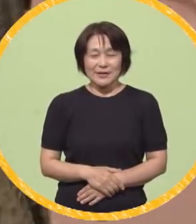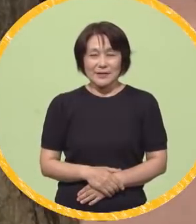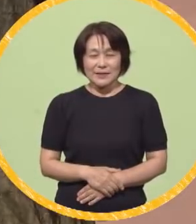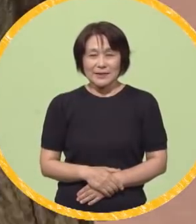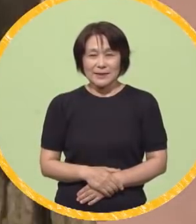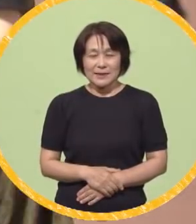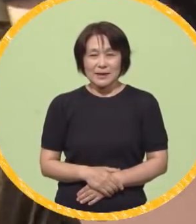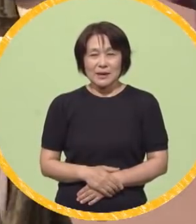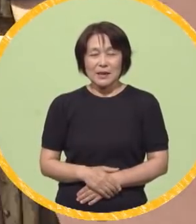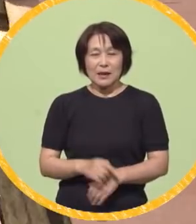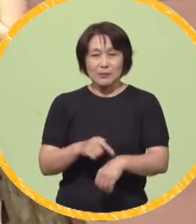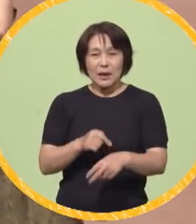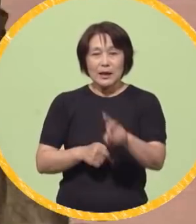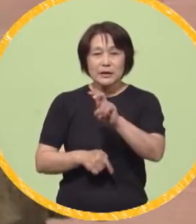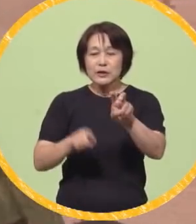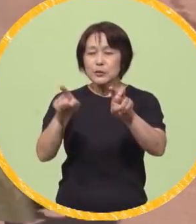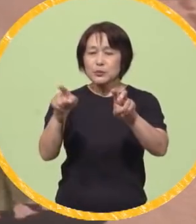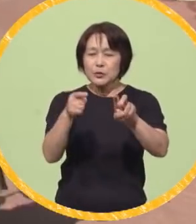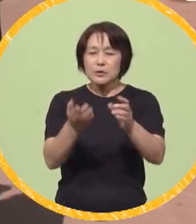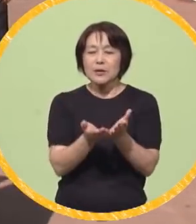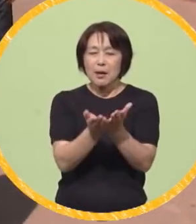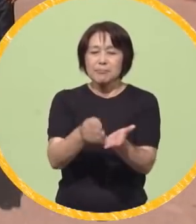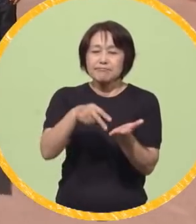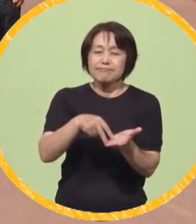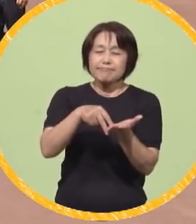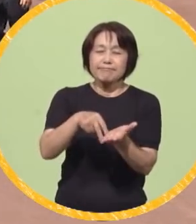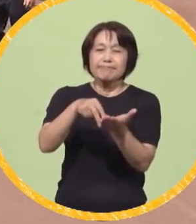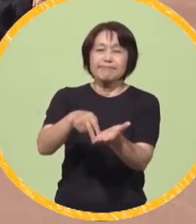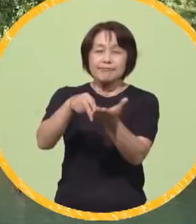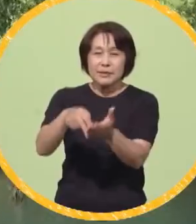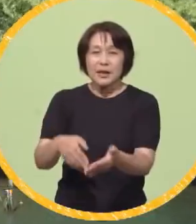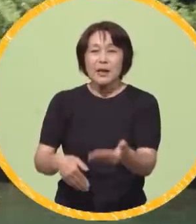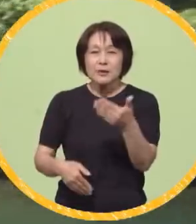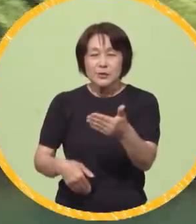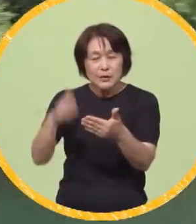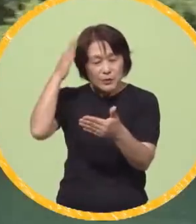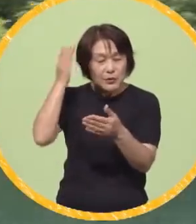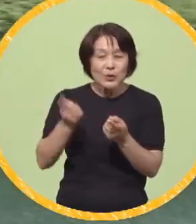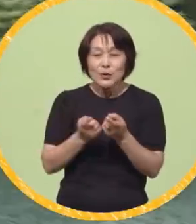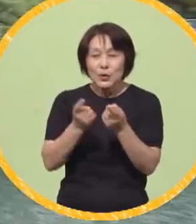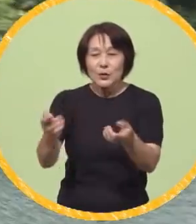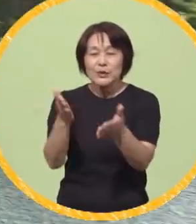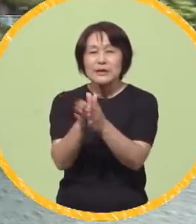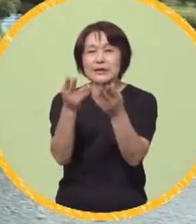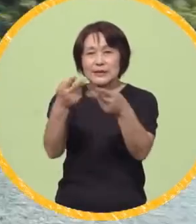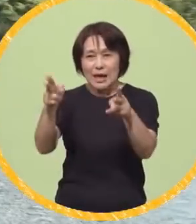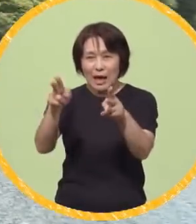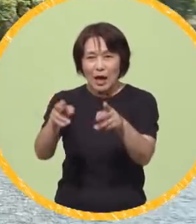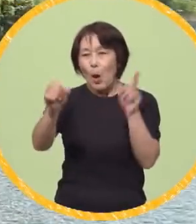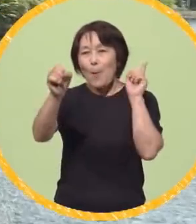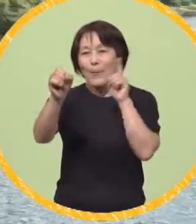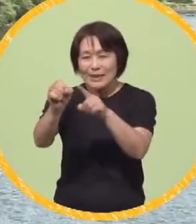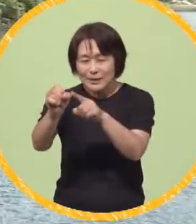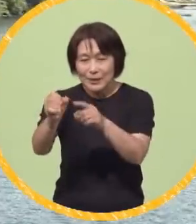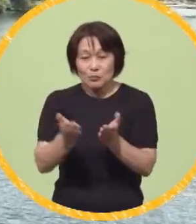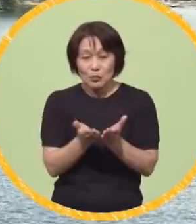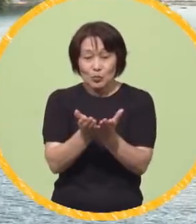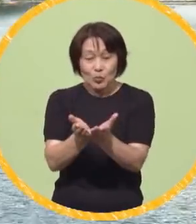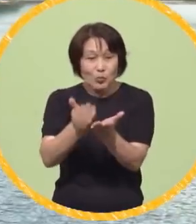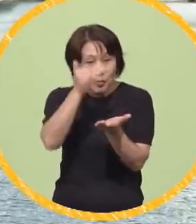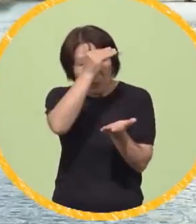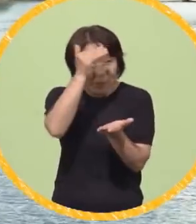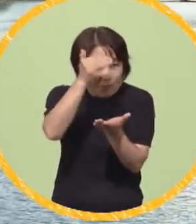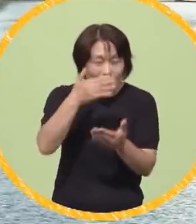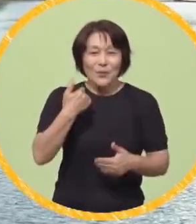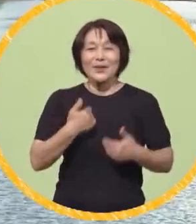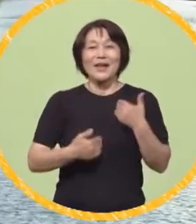およそ20分船に揺られて九頭龍神社本宮を目指します。お参りだけじゃなくてクルージングも楽しめちゃう。